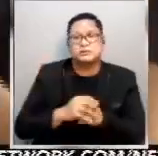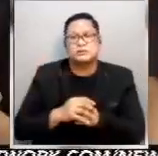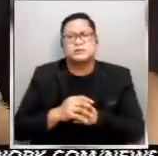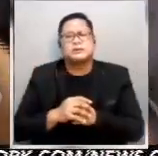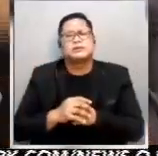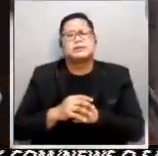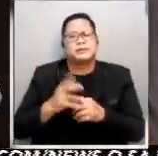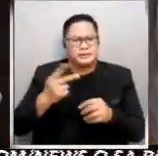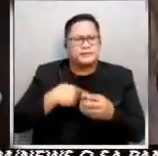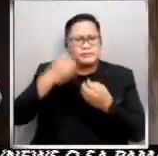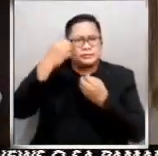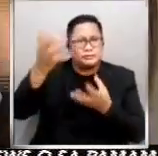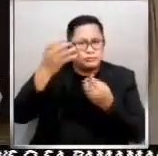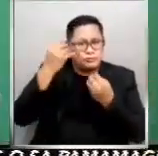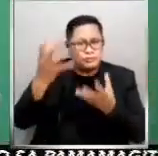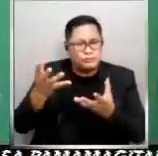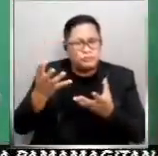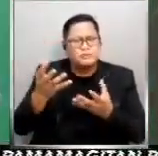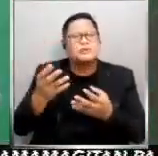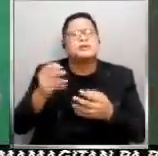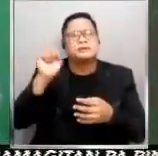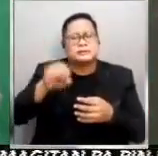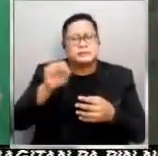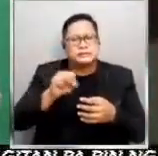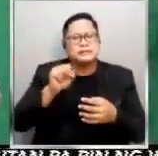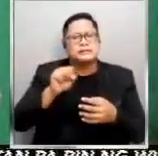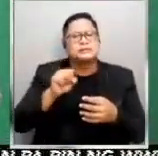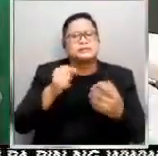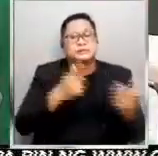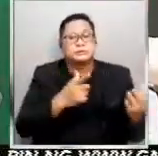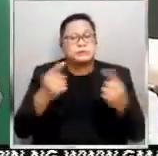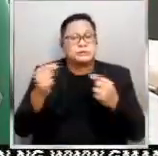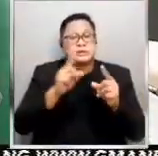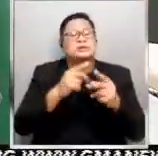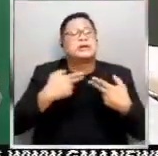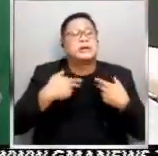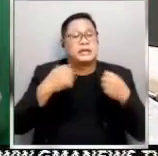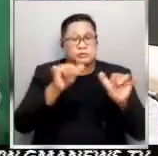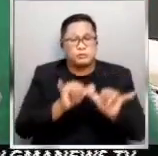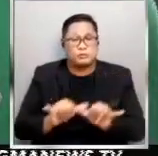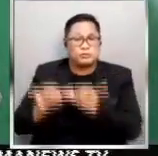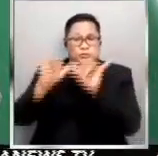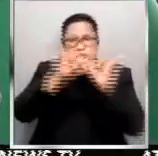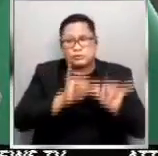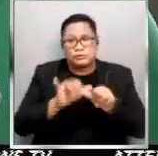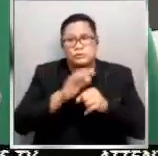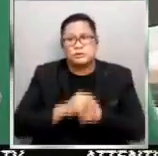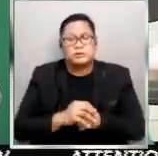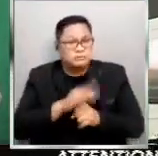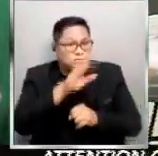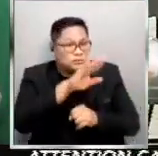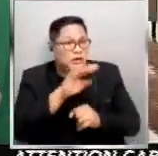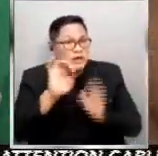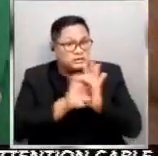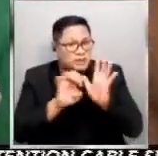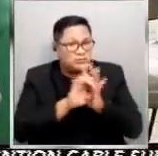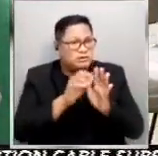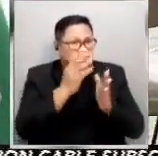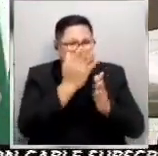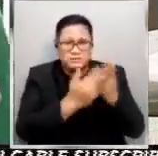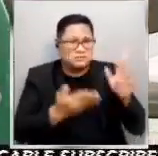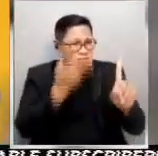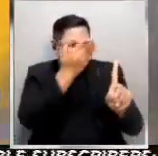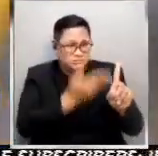GMA News, pinatutupad naman daw nila ang mga health protocol. Paano po meron po kayong pasahero na hindi sumusunod? Ay, hindi po